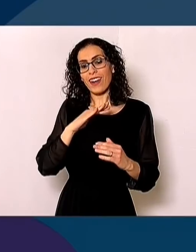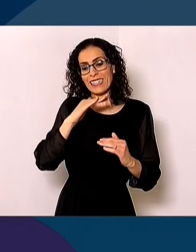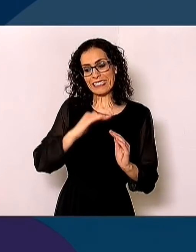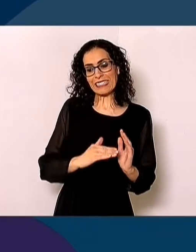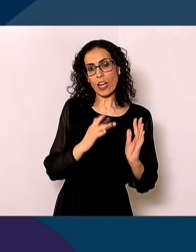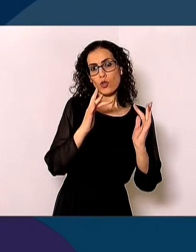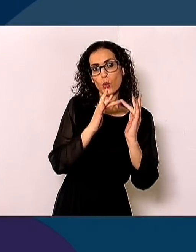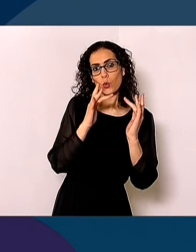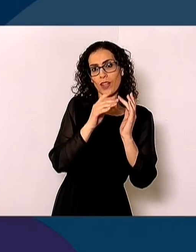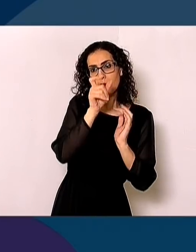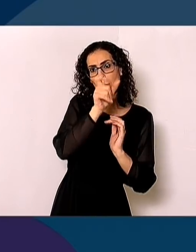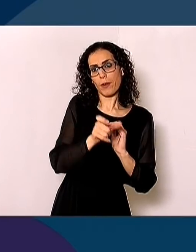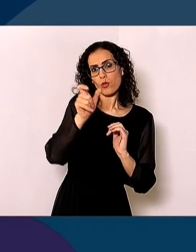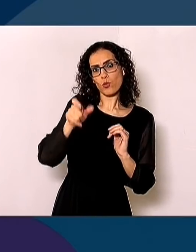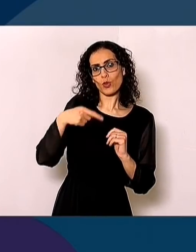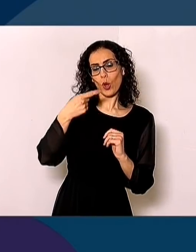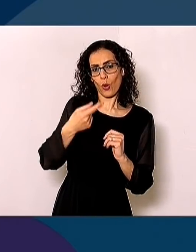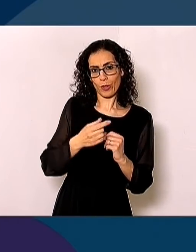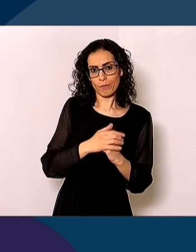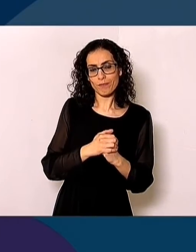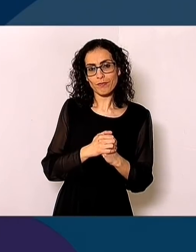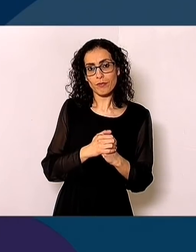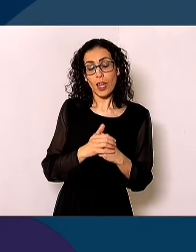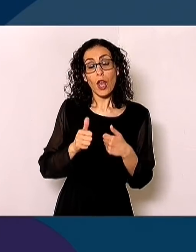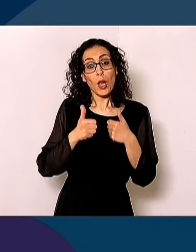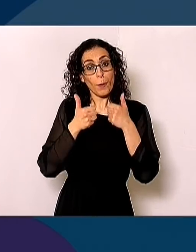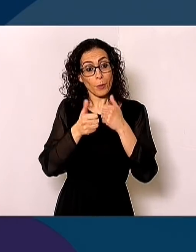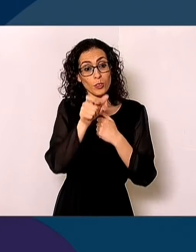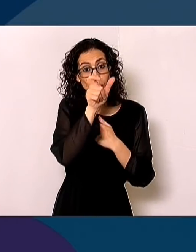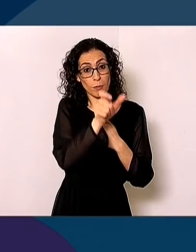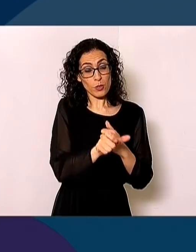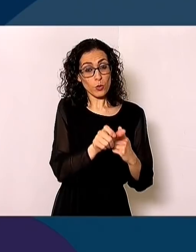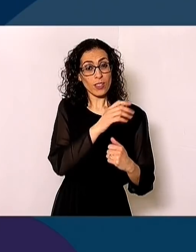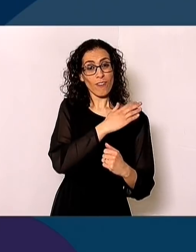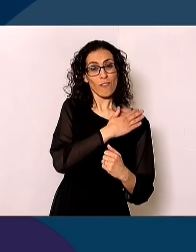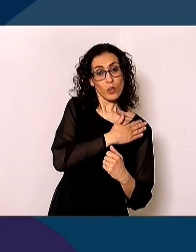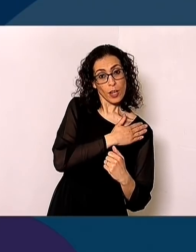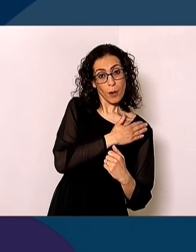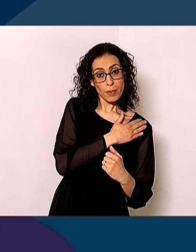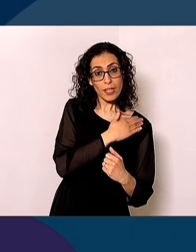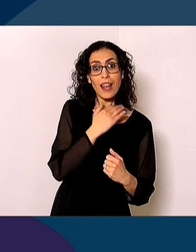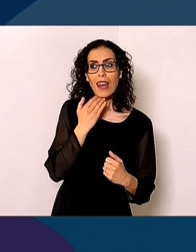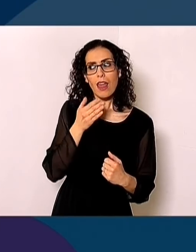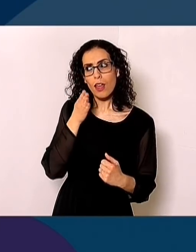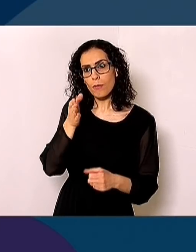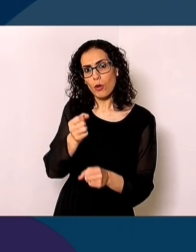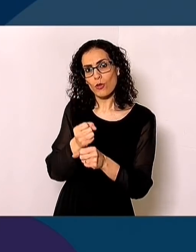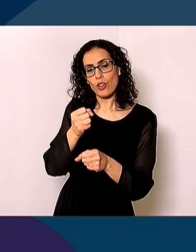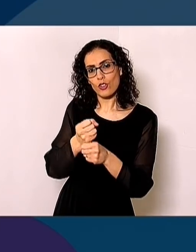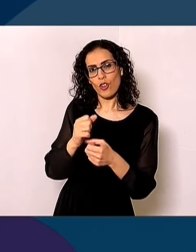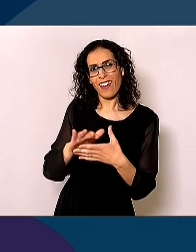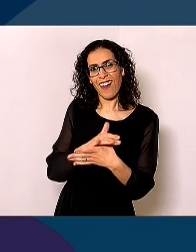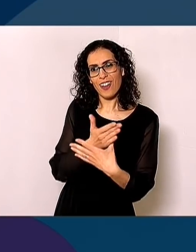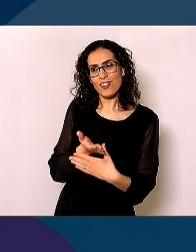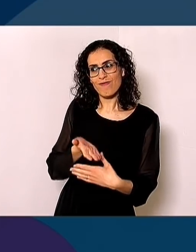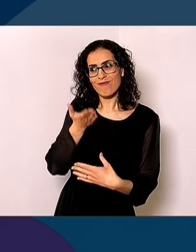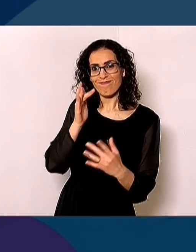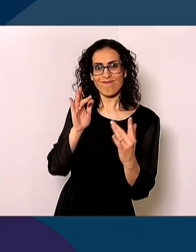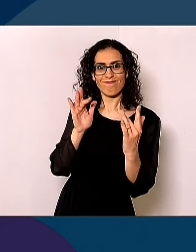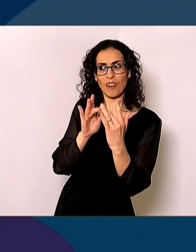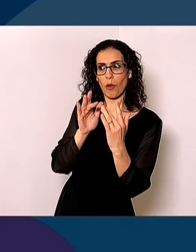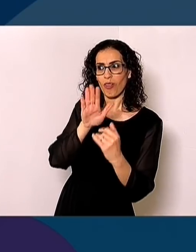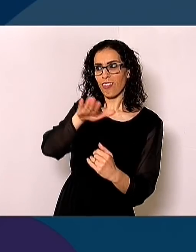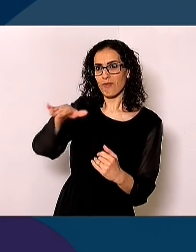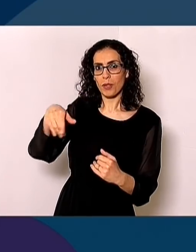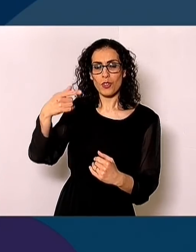oħrajn. U dawn in-nies li huma vulnerabbli importanti li ma jmorrux għax-xogħol għaliex hemmhekk inti jkollok espożizzjoni. U din hija